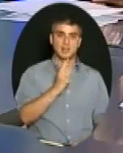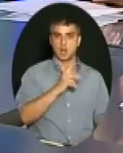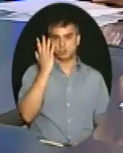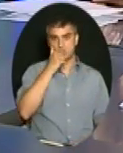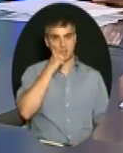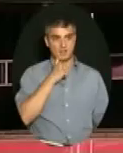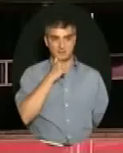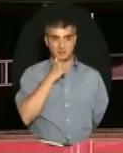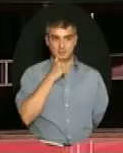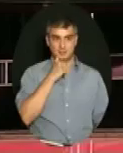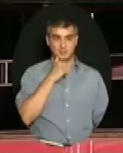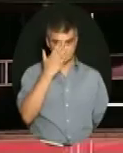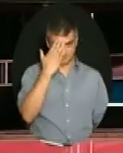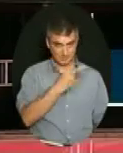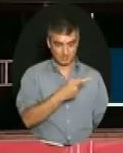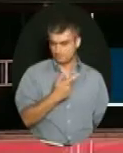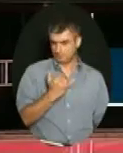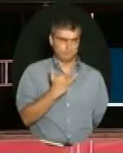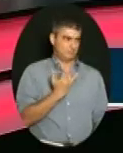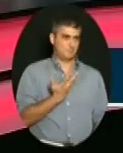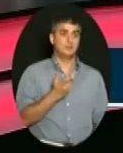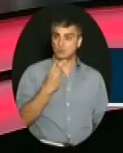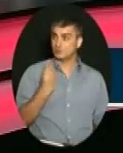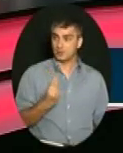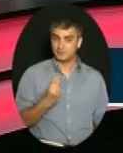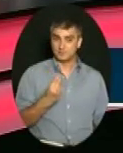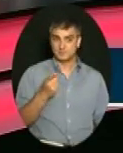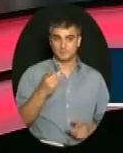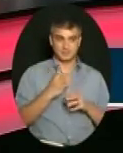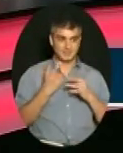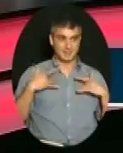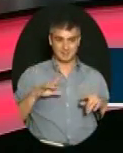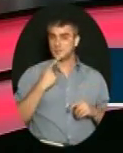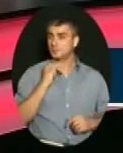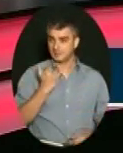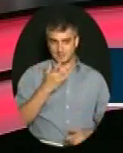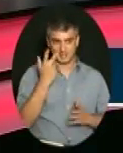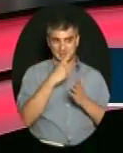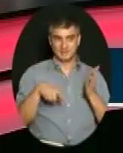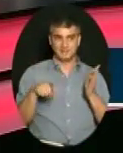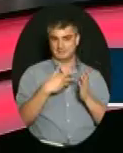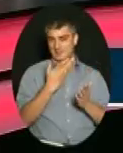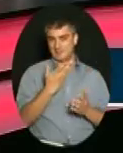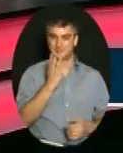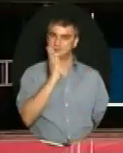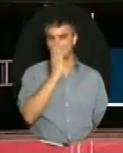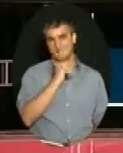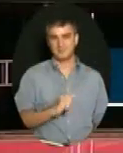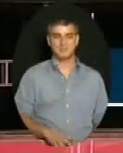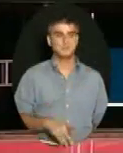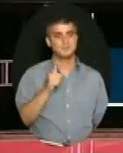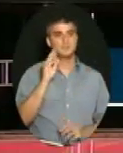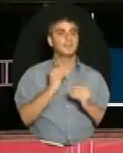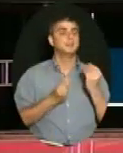שחור לבן? את זוכרת? לגמרי. טוב, התחמקת, אם היית אומרת כן, היית נפסלת, שוב הבא. הוא